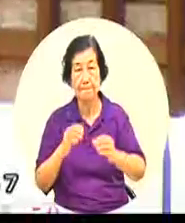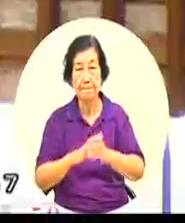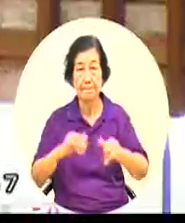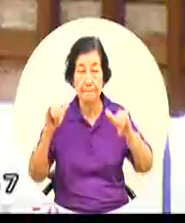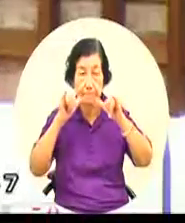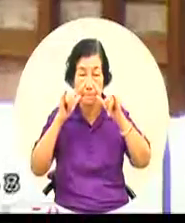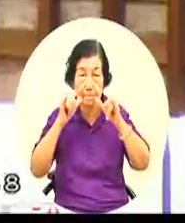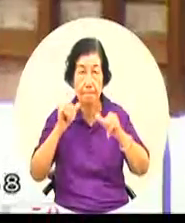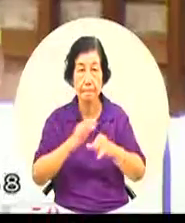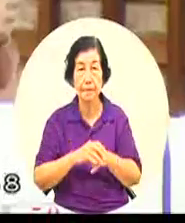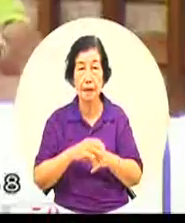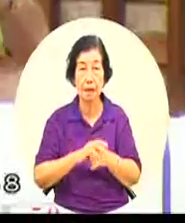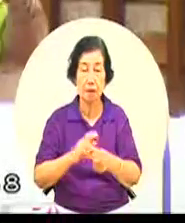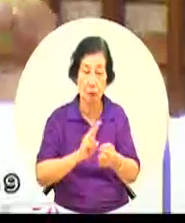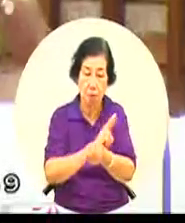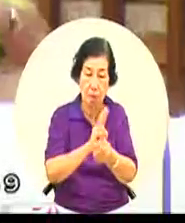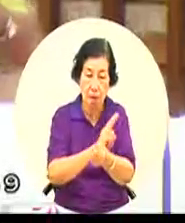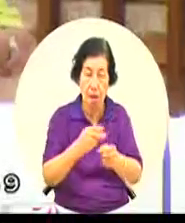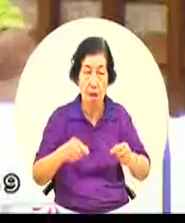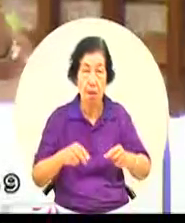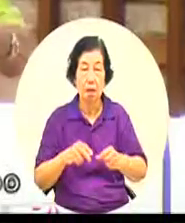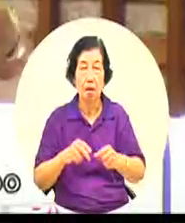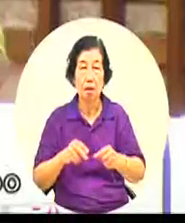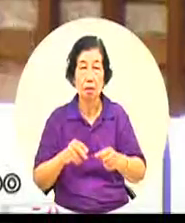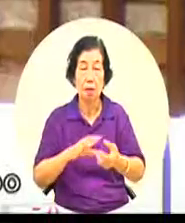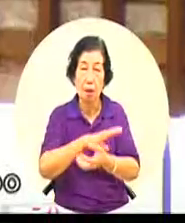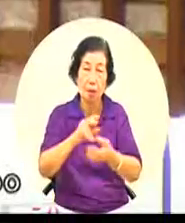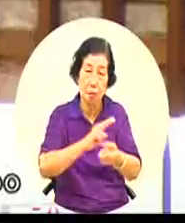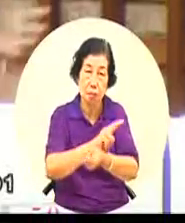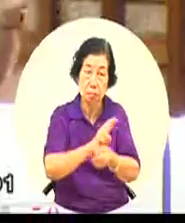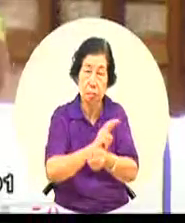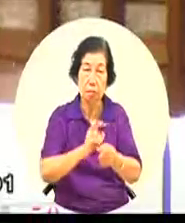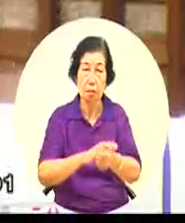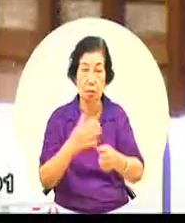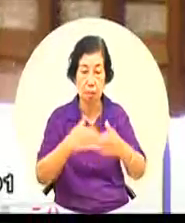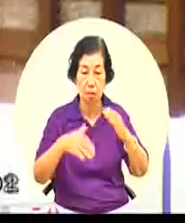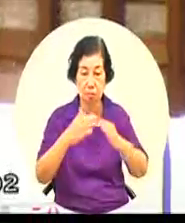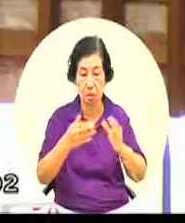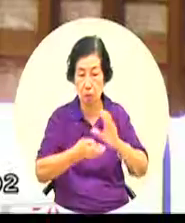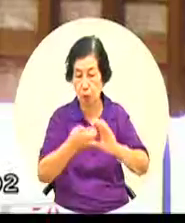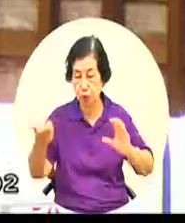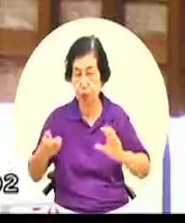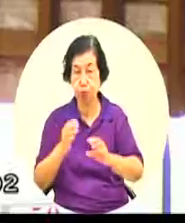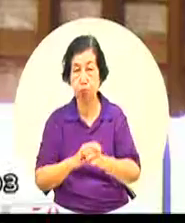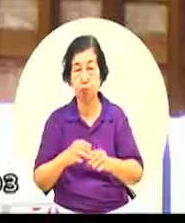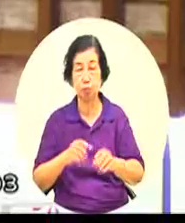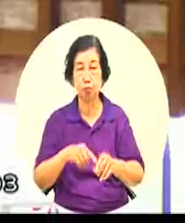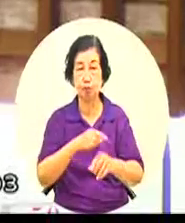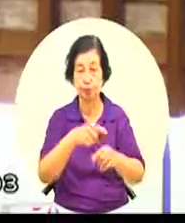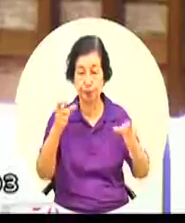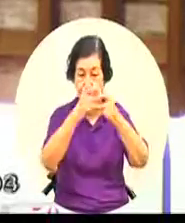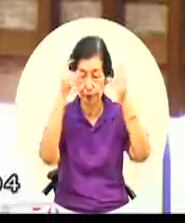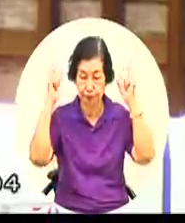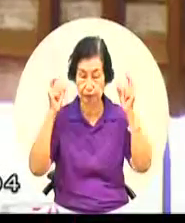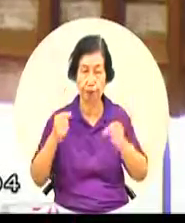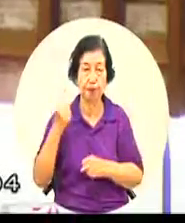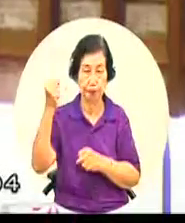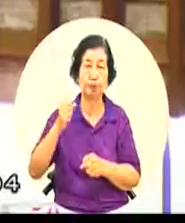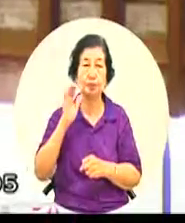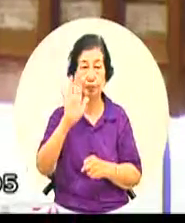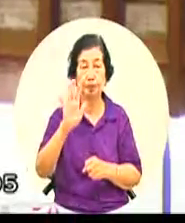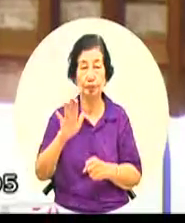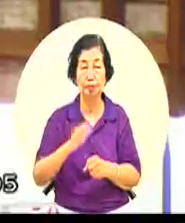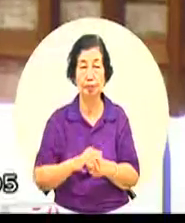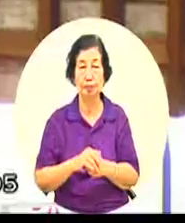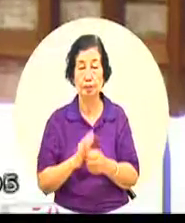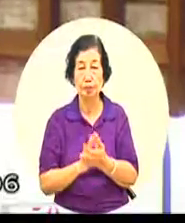争的情况啊。啊，一个安危嘛，这个学校要迁校的问题就产生了抗争的问题。那么我们就是由于地方将